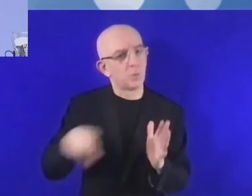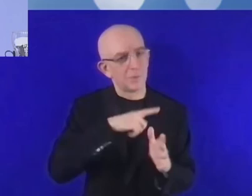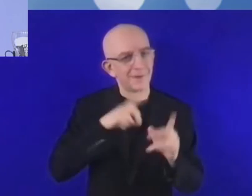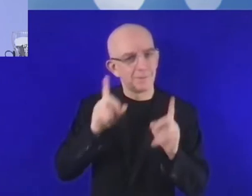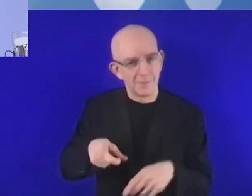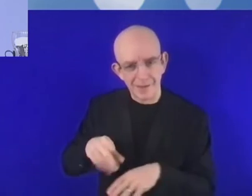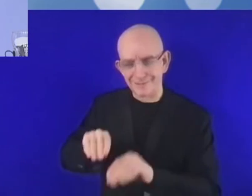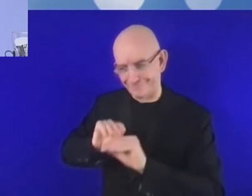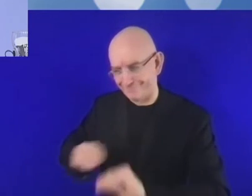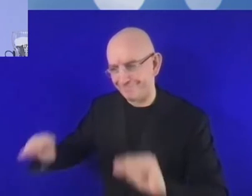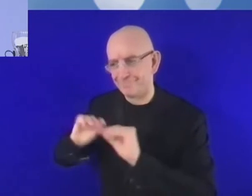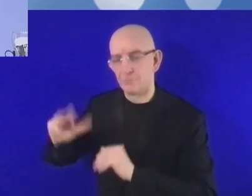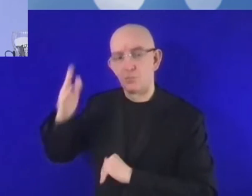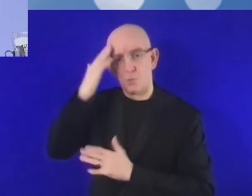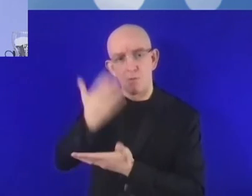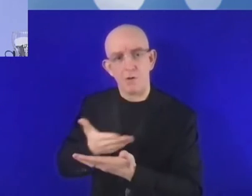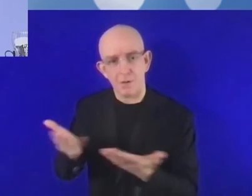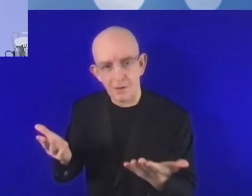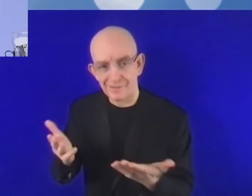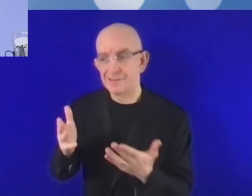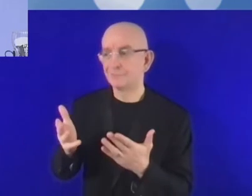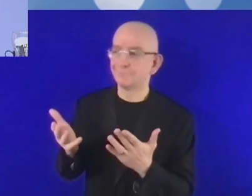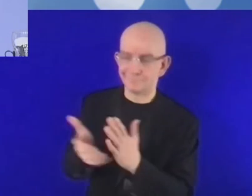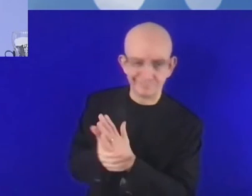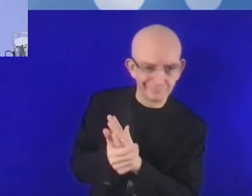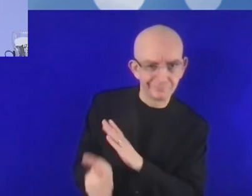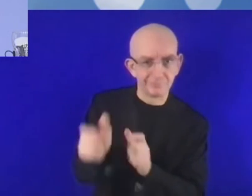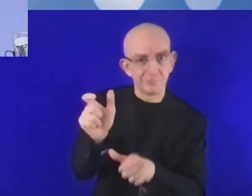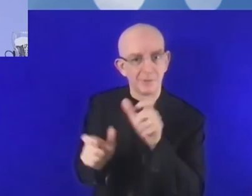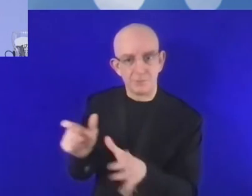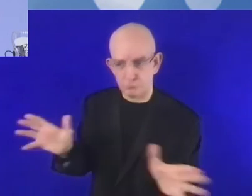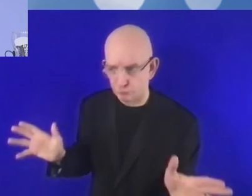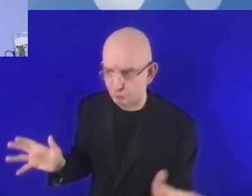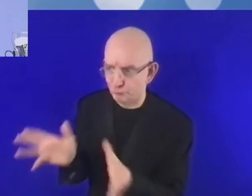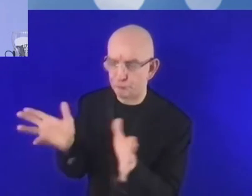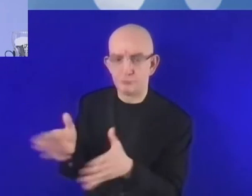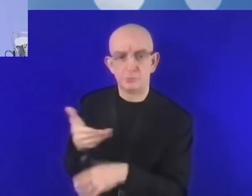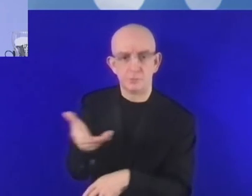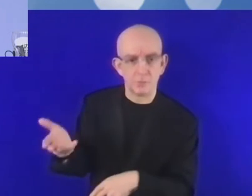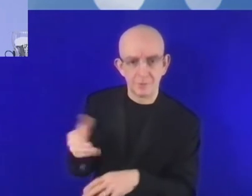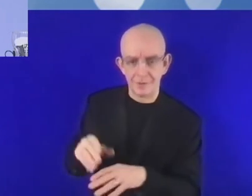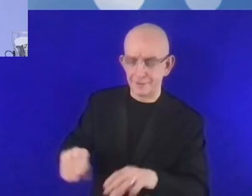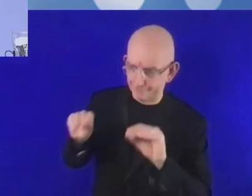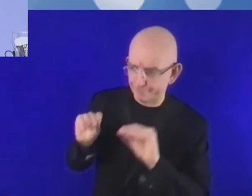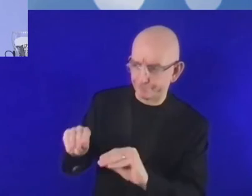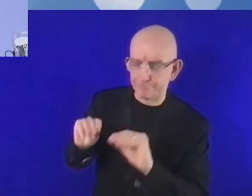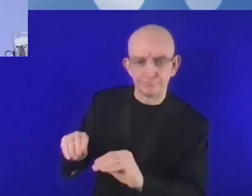Они живут в офлайновом мире, так что мы должны обеспечивать обучение цифровым